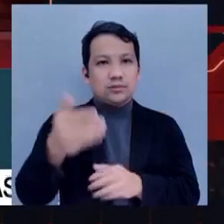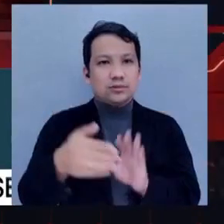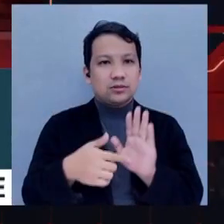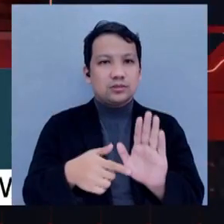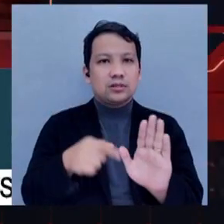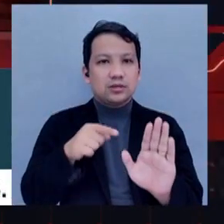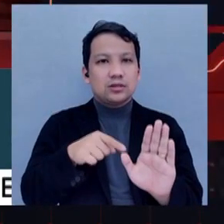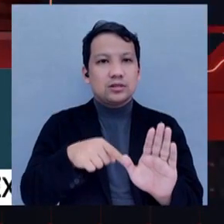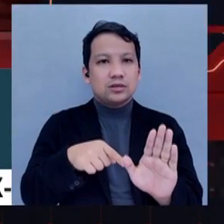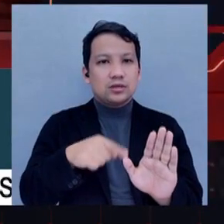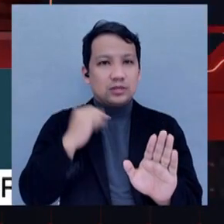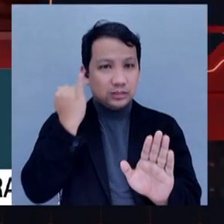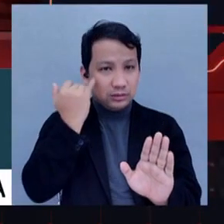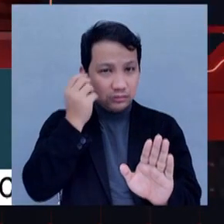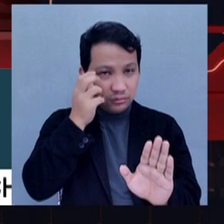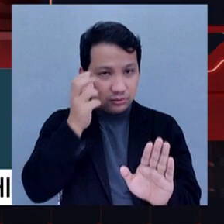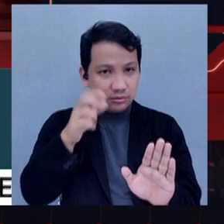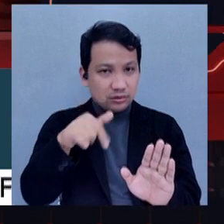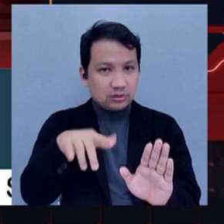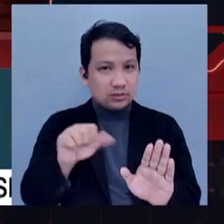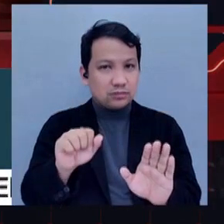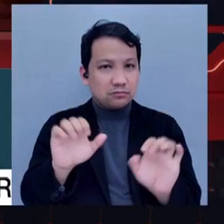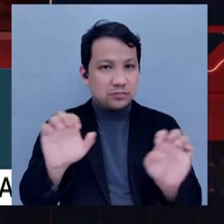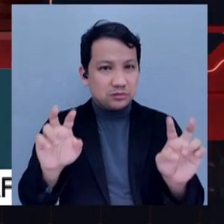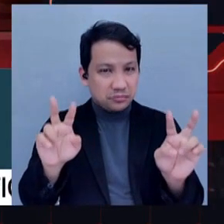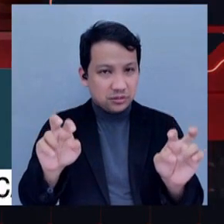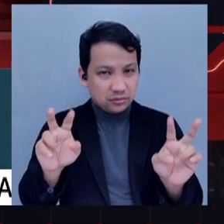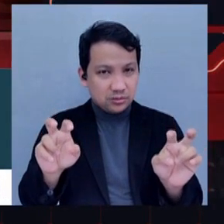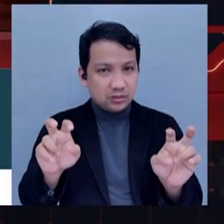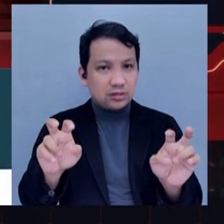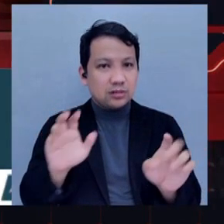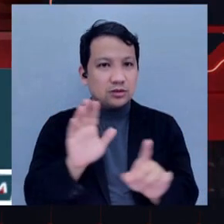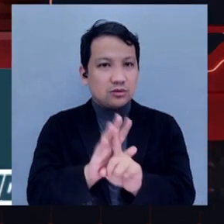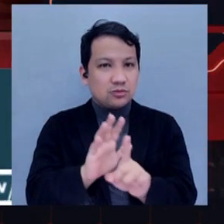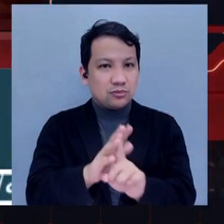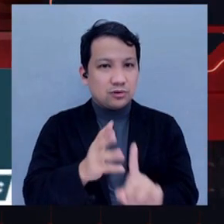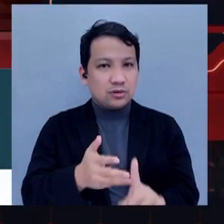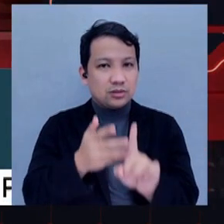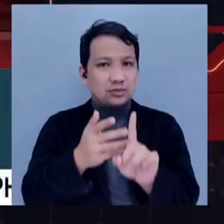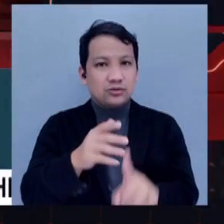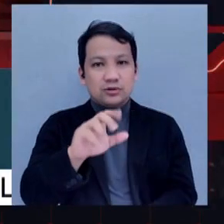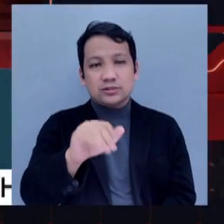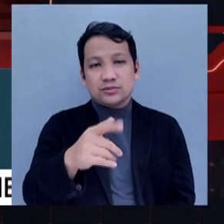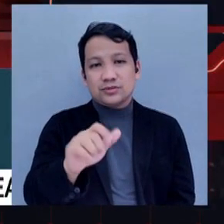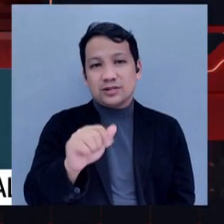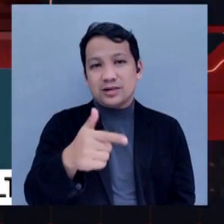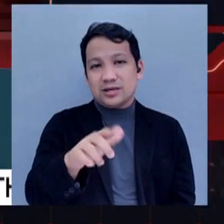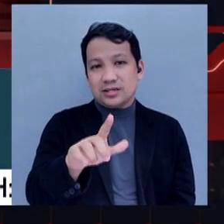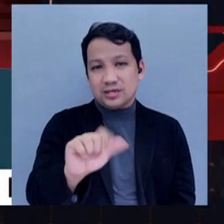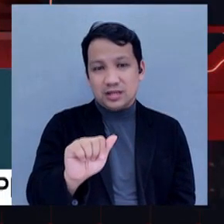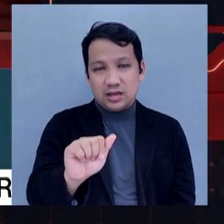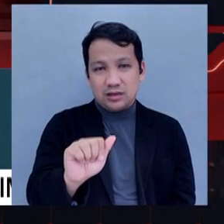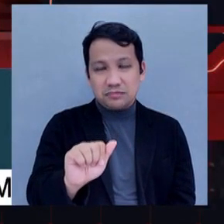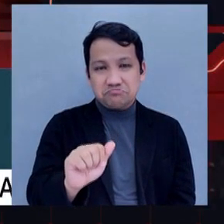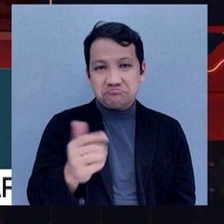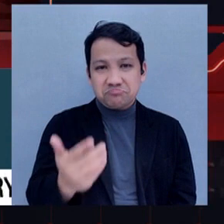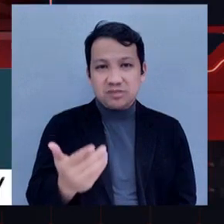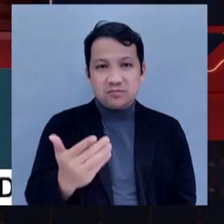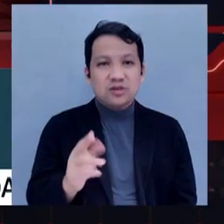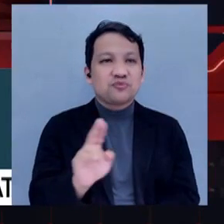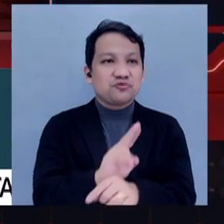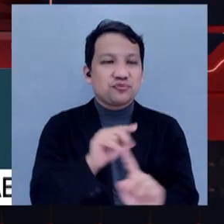Jerenz Quilario, alias popular known as Señor Aguila, ay ginamit lang itong